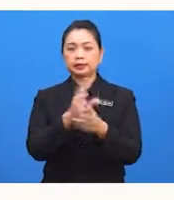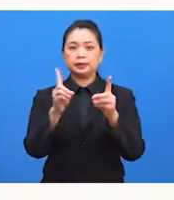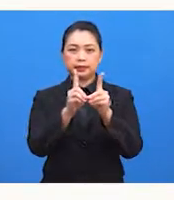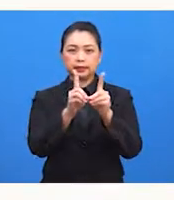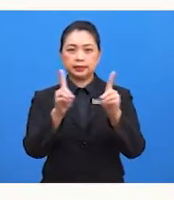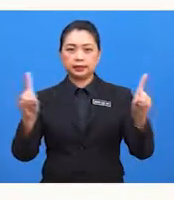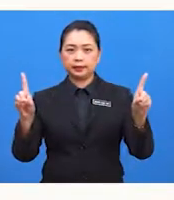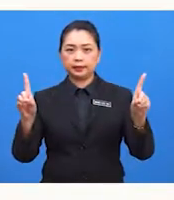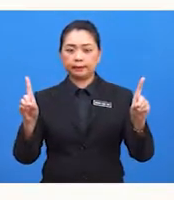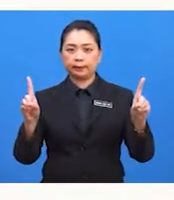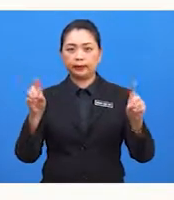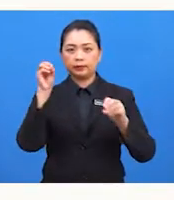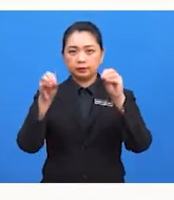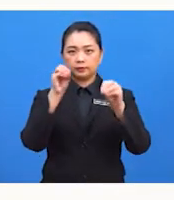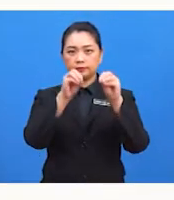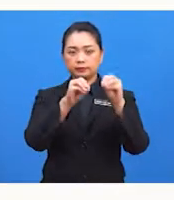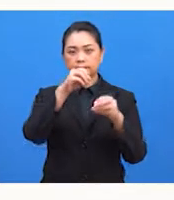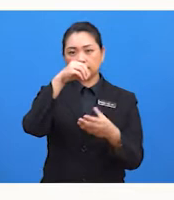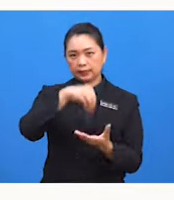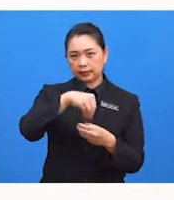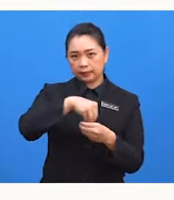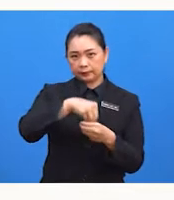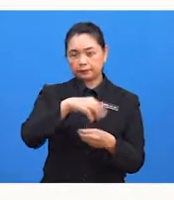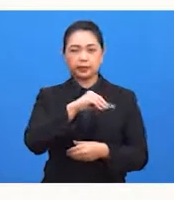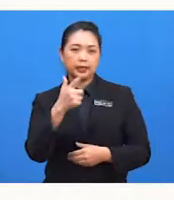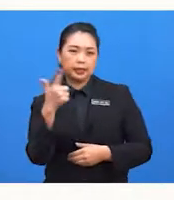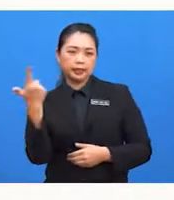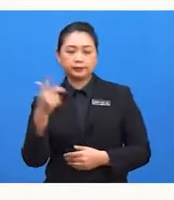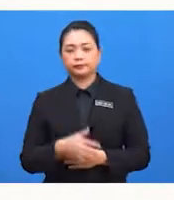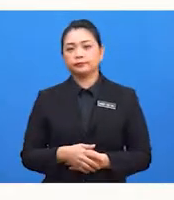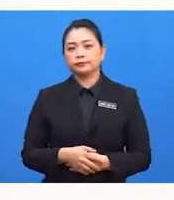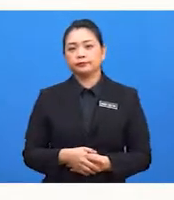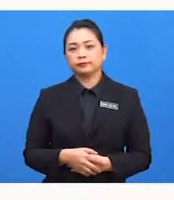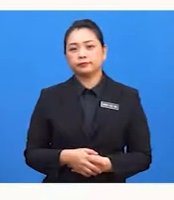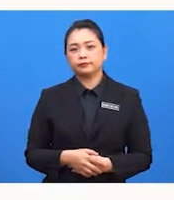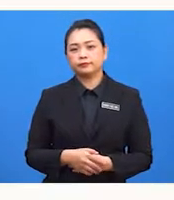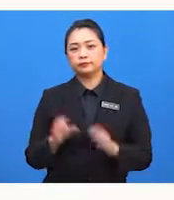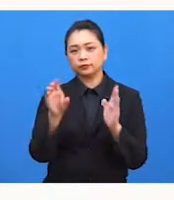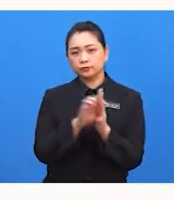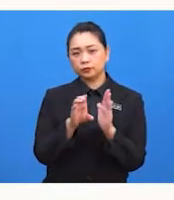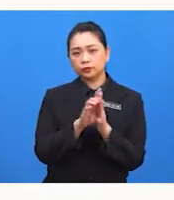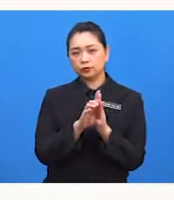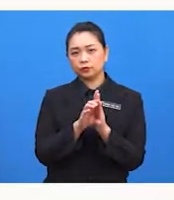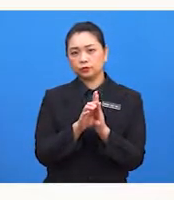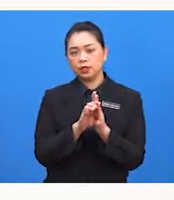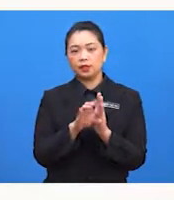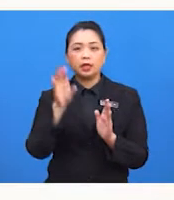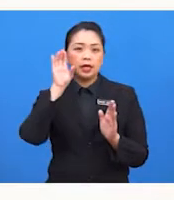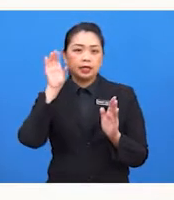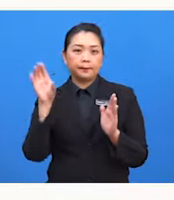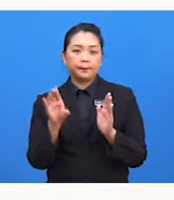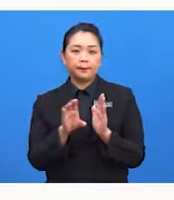dalaman dan sebagainya. Contoh reka corak seperti gambar sewarna. Gambar